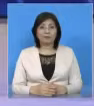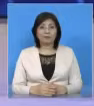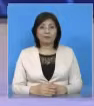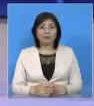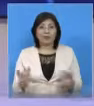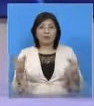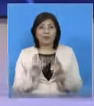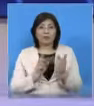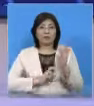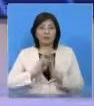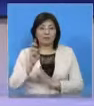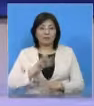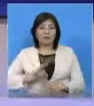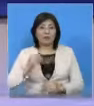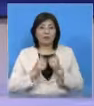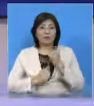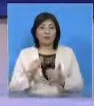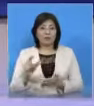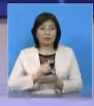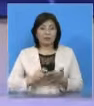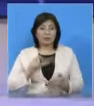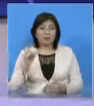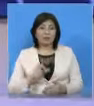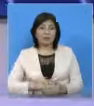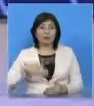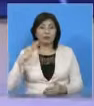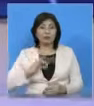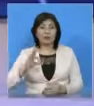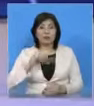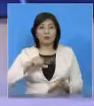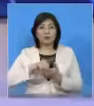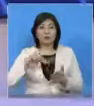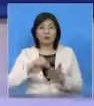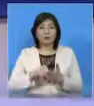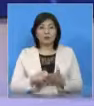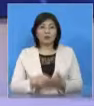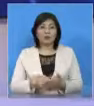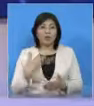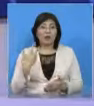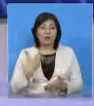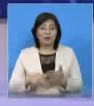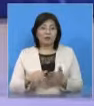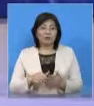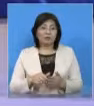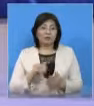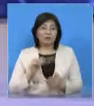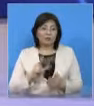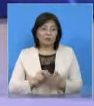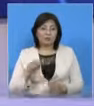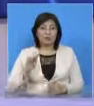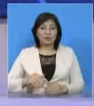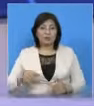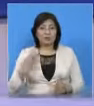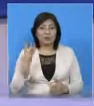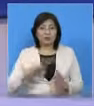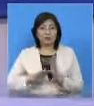накануне стартовал областной конкурс сша в целом по актюбинской области в нем приняли участие порядка 800 детей из них 40 лучших